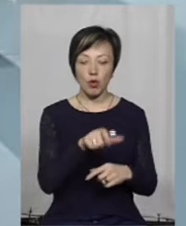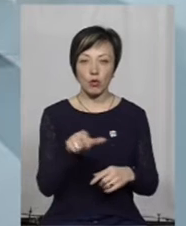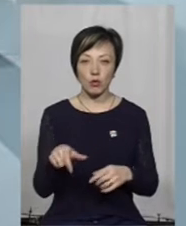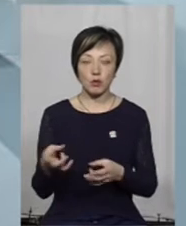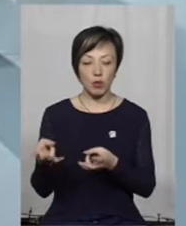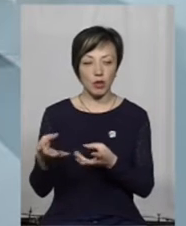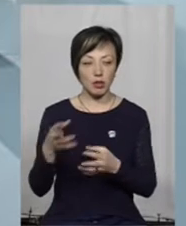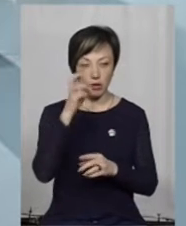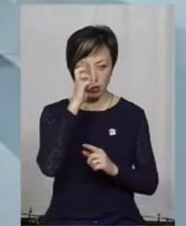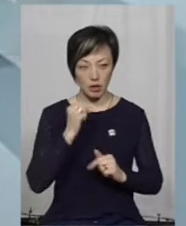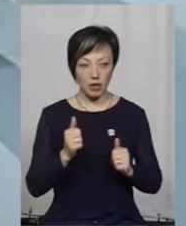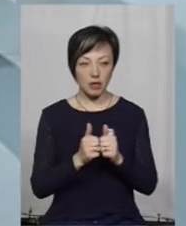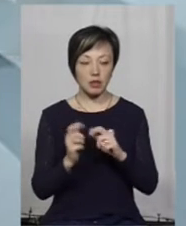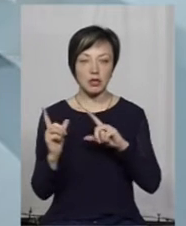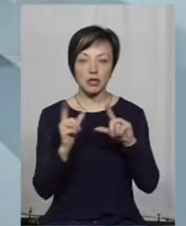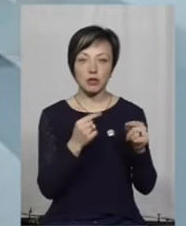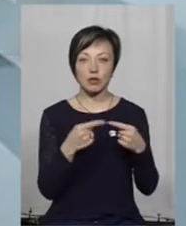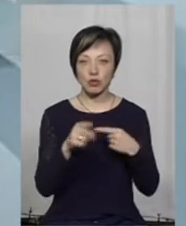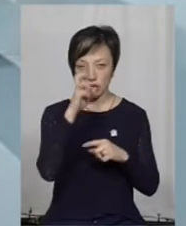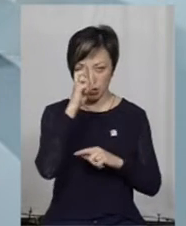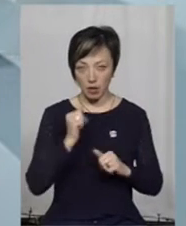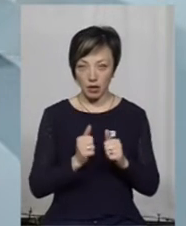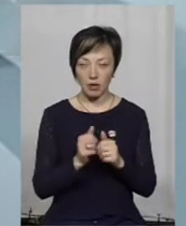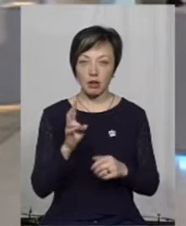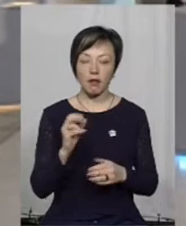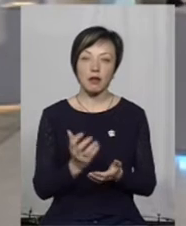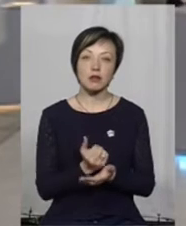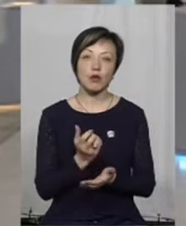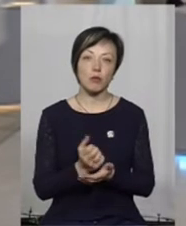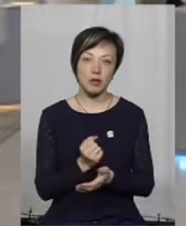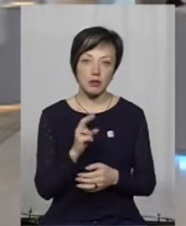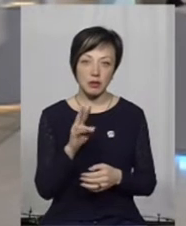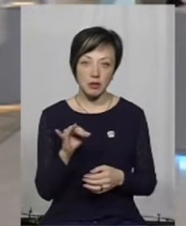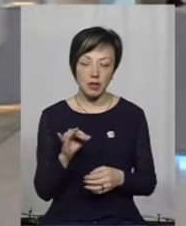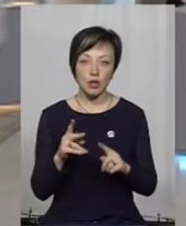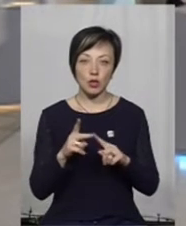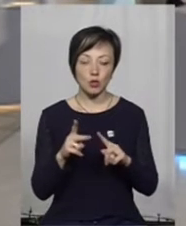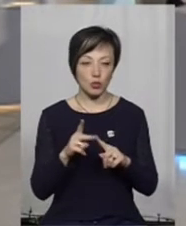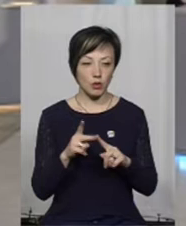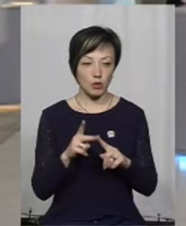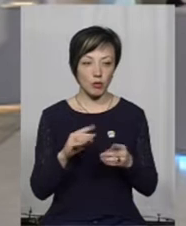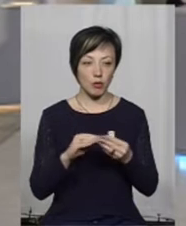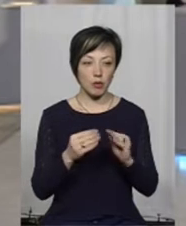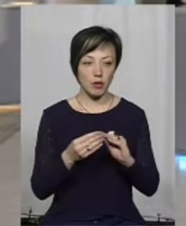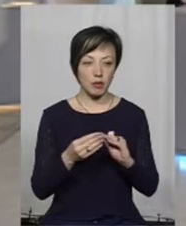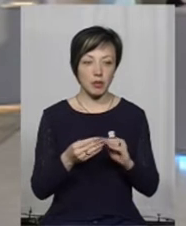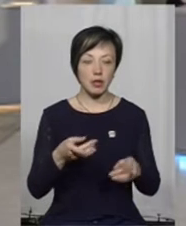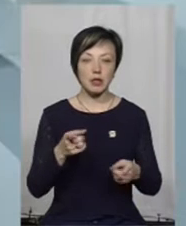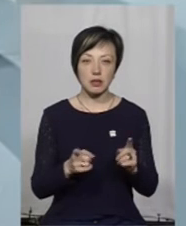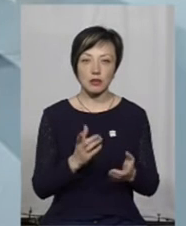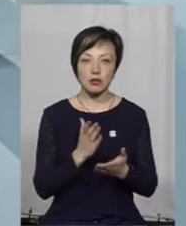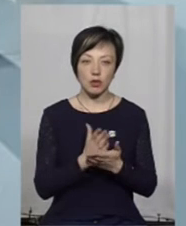країну, їдуть до інших країн на заробітки. І друга проблема – це